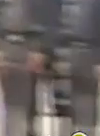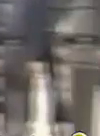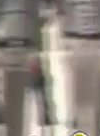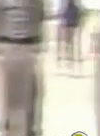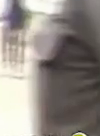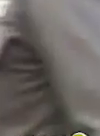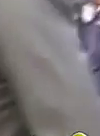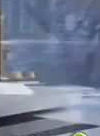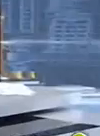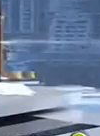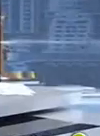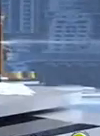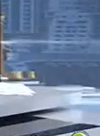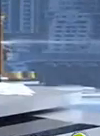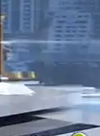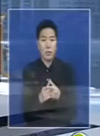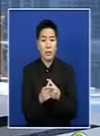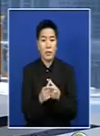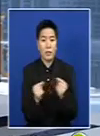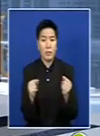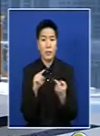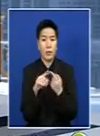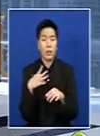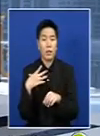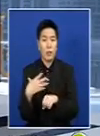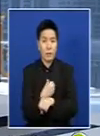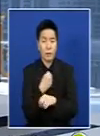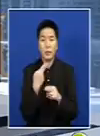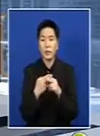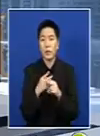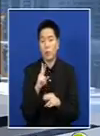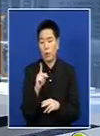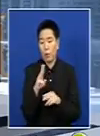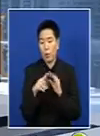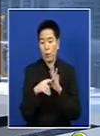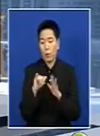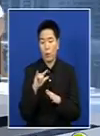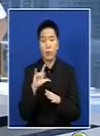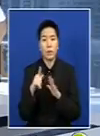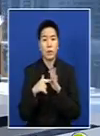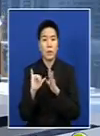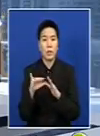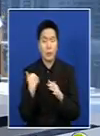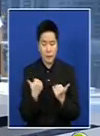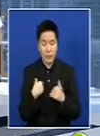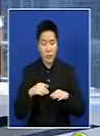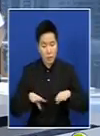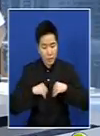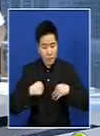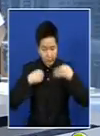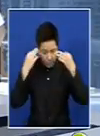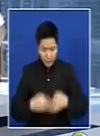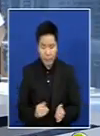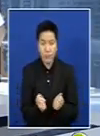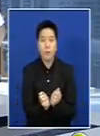ไปดูคดีที่เกี่ยวข้องกับการเมืองกันบ้างนะคะวันนี้คุณขวัญชัยไพรพนาค่ะตัดสินใจเข้ามามอบตัวกับทางเจ้าหน้าที่หลังจากก่อนห